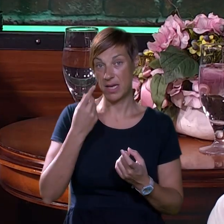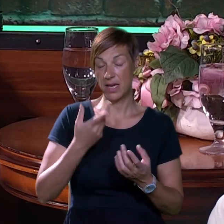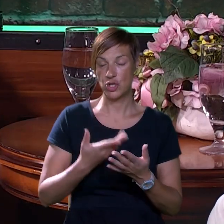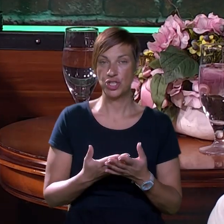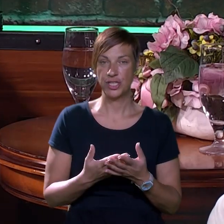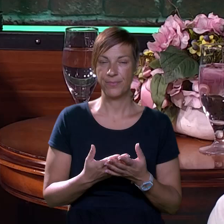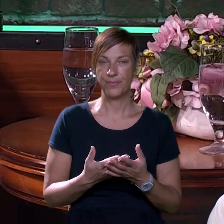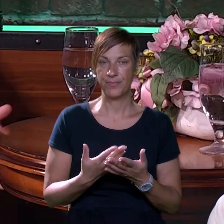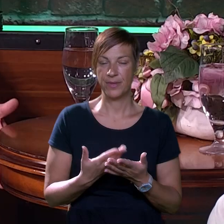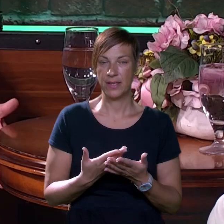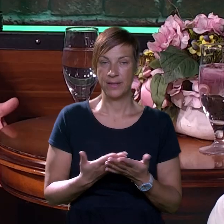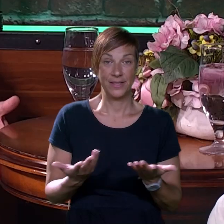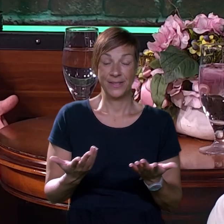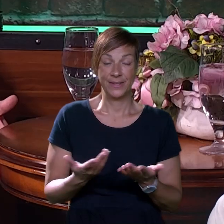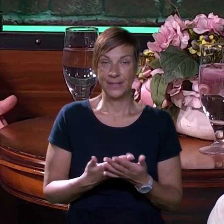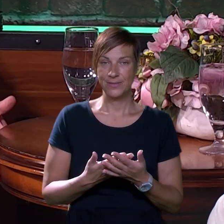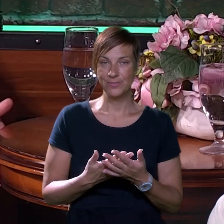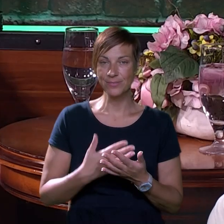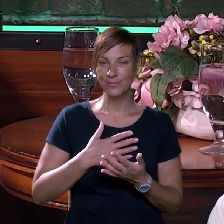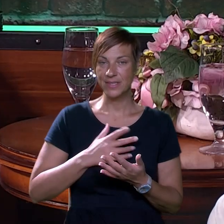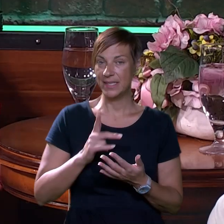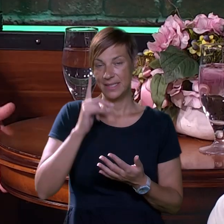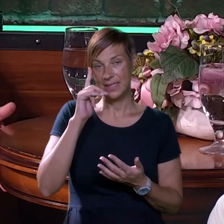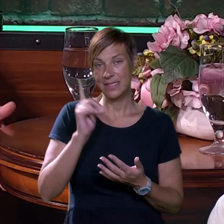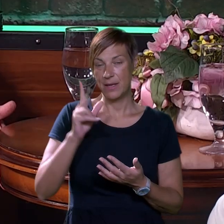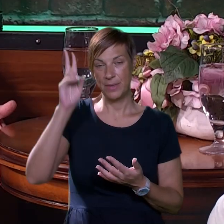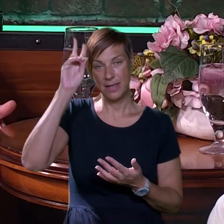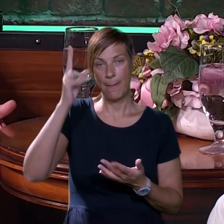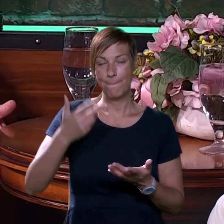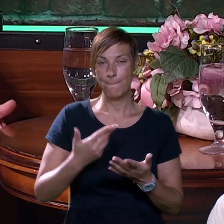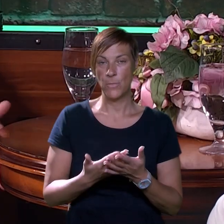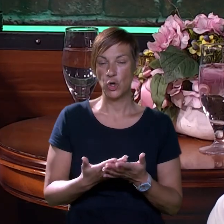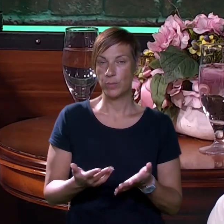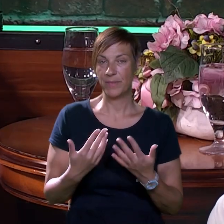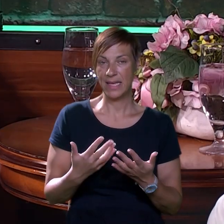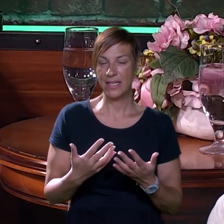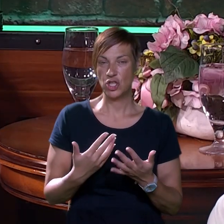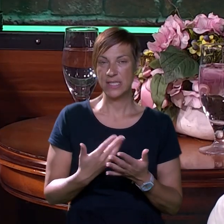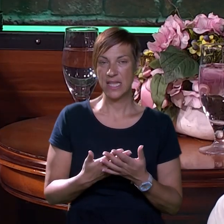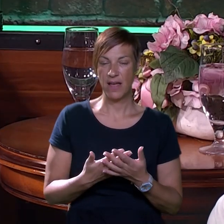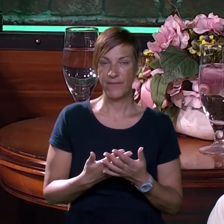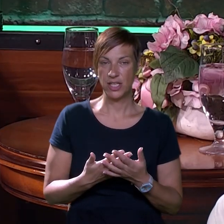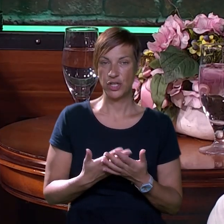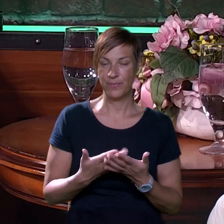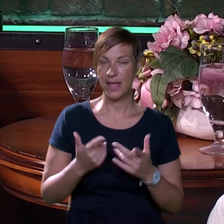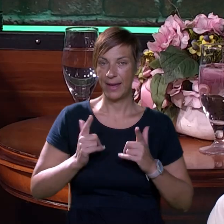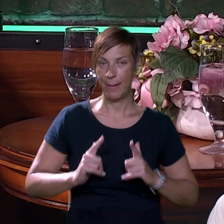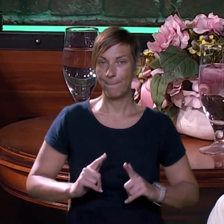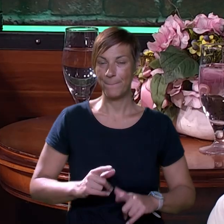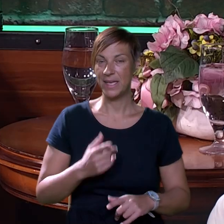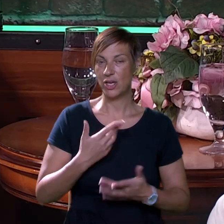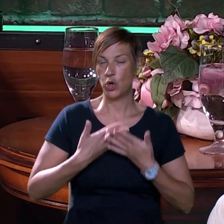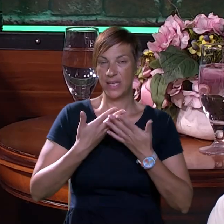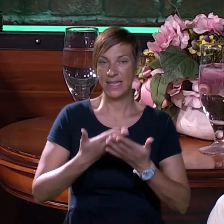oči. Evo ti ga, Bože. Ja niti znam, niti mogu. Jednostavno, taj mir